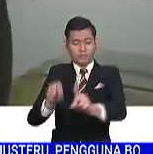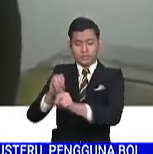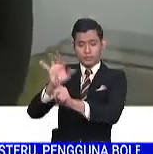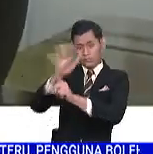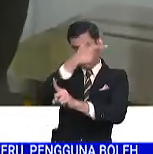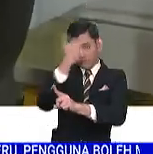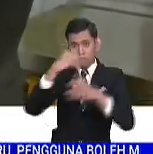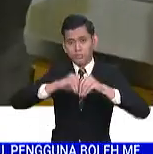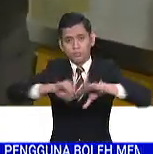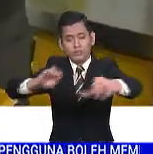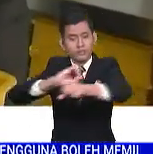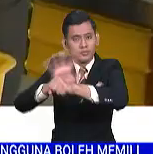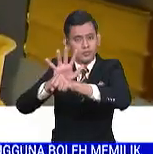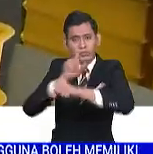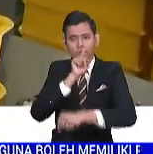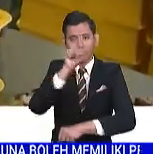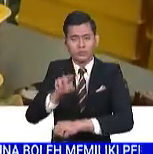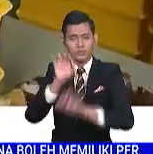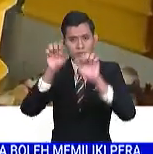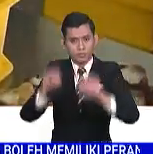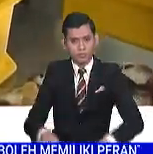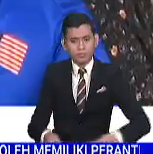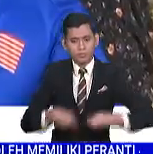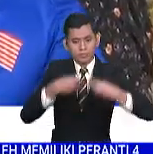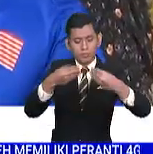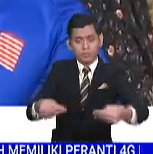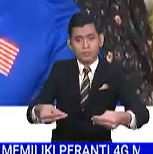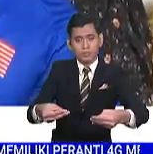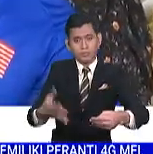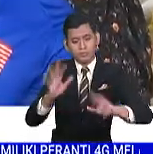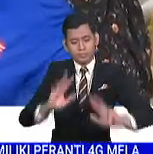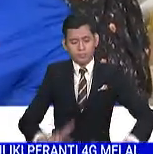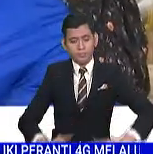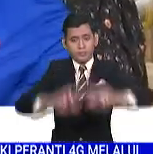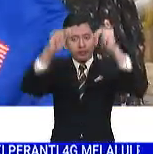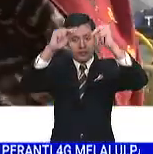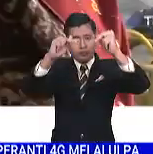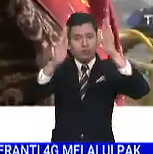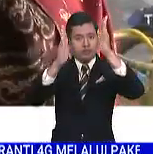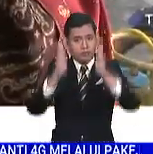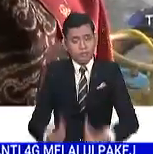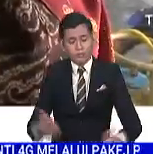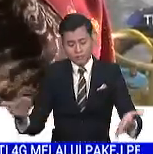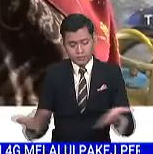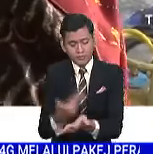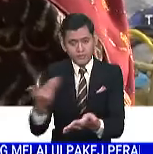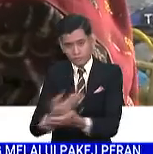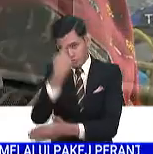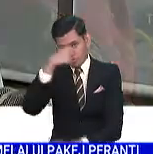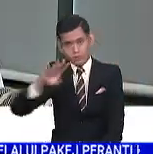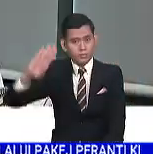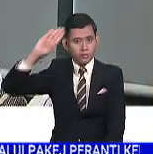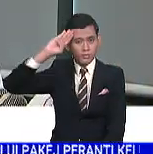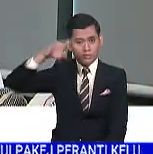akibat COVID-19. Ini turut memberi penekanan kepada aspek pembangunan modal insan generasi baru Bumi Putra.